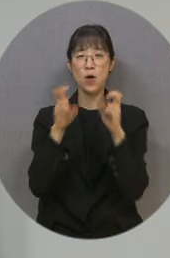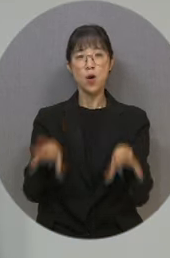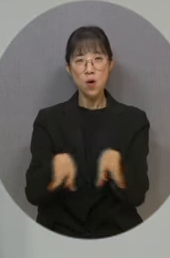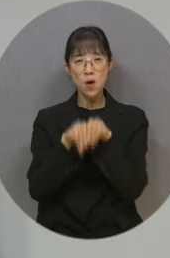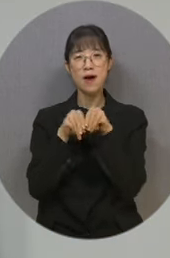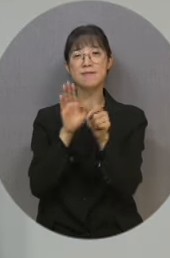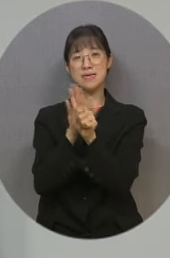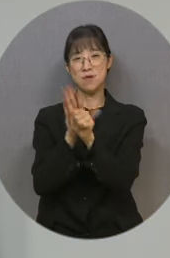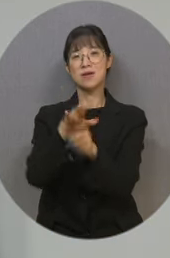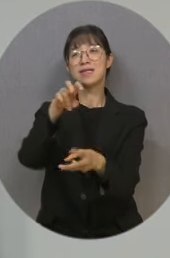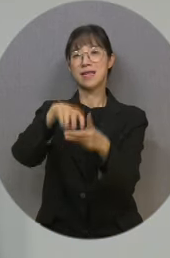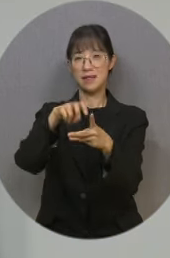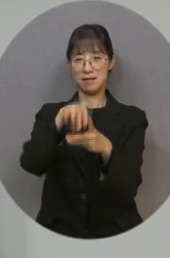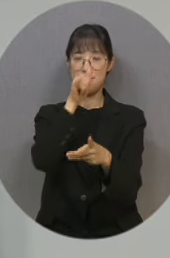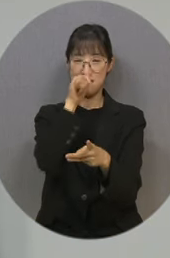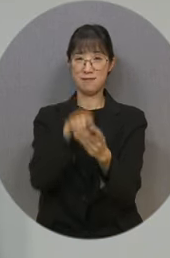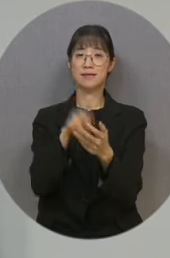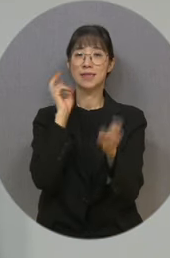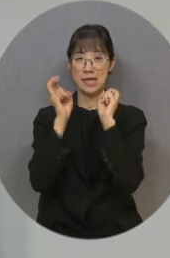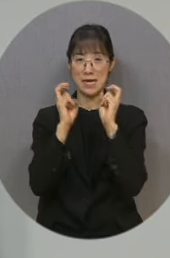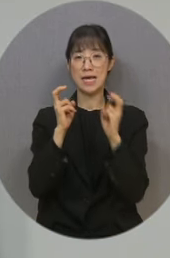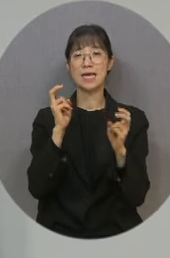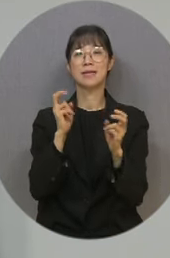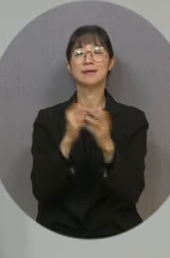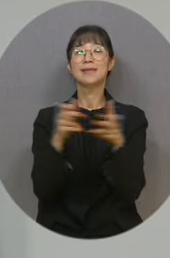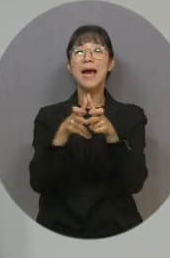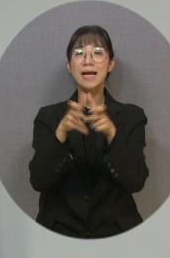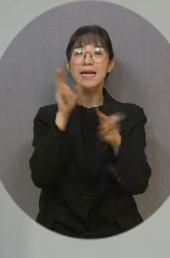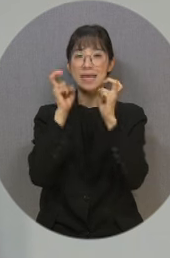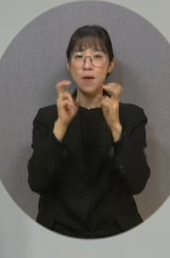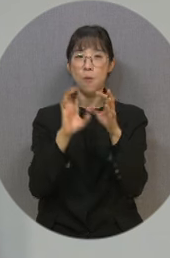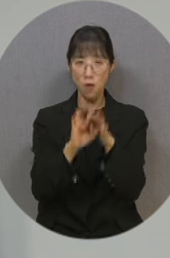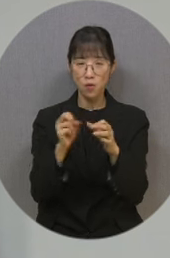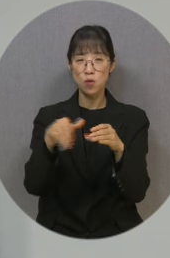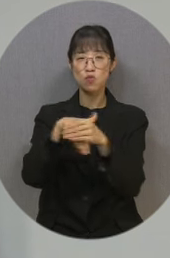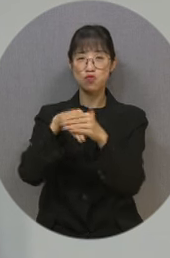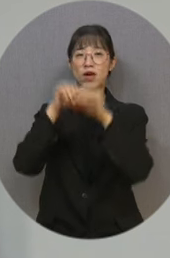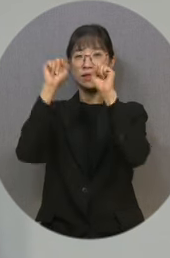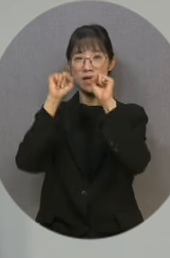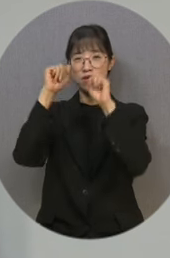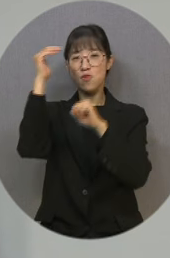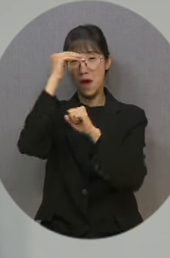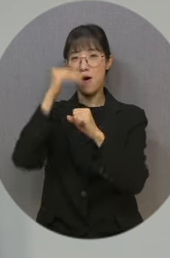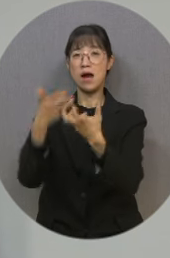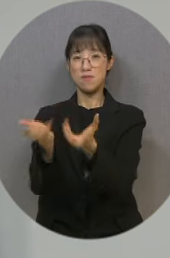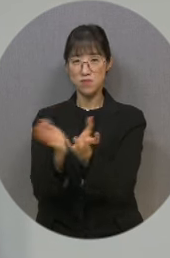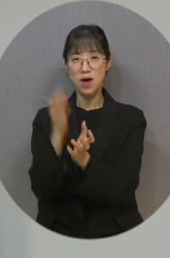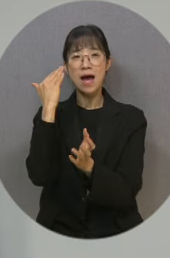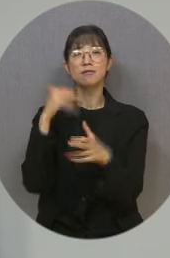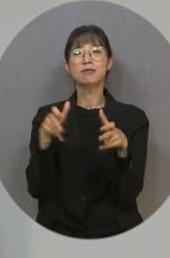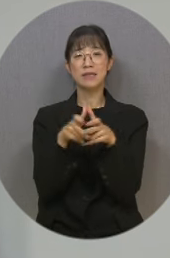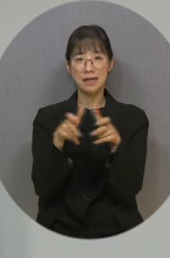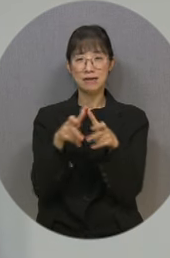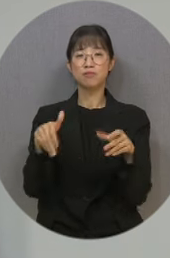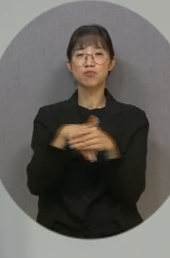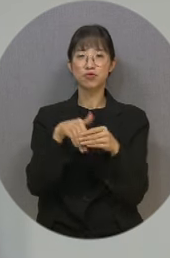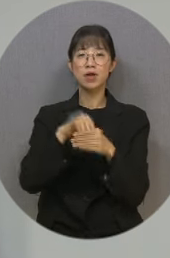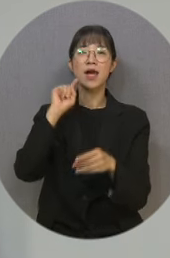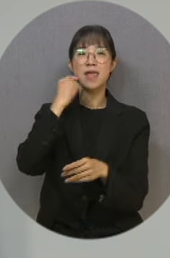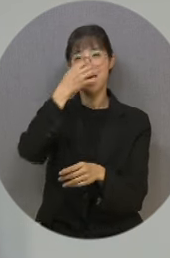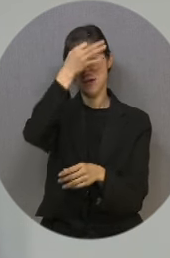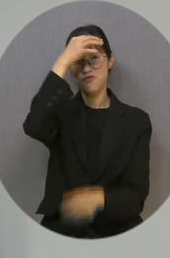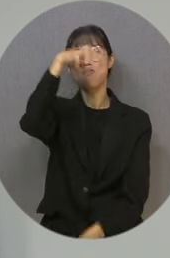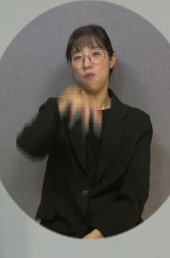있는데요이 장애인 기업과 관련된 부분 그다음에 문화체육 관광부에서 한국 장애인